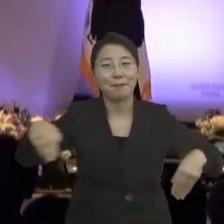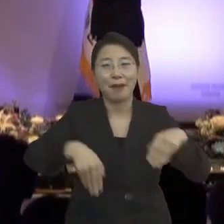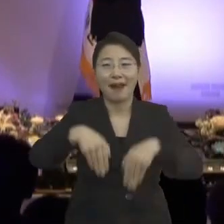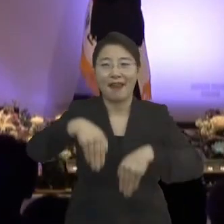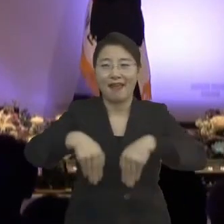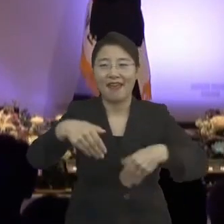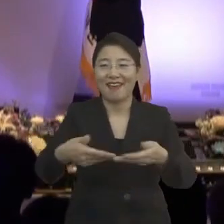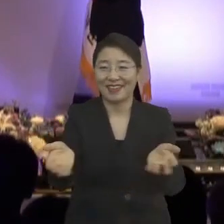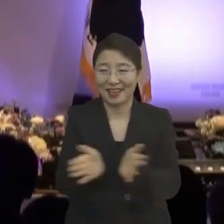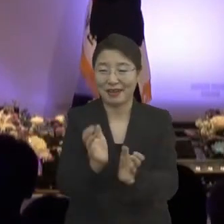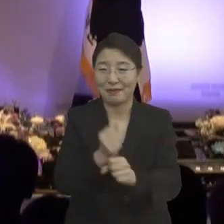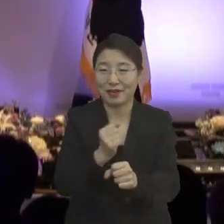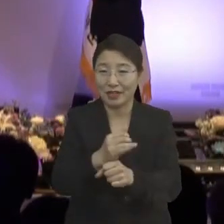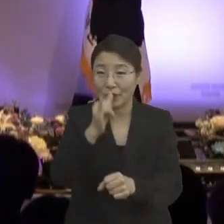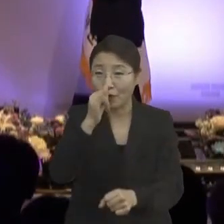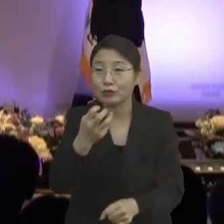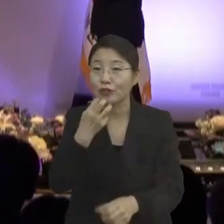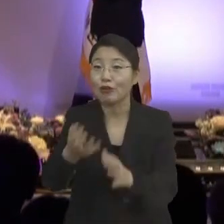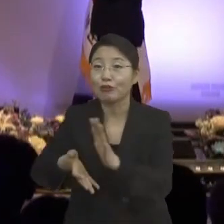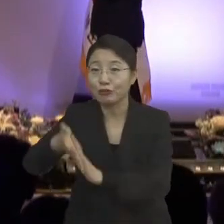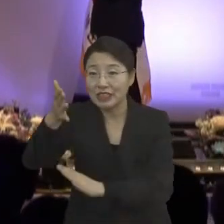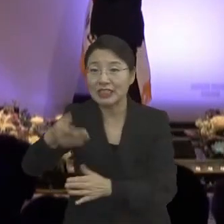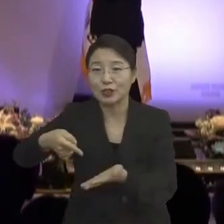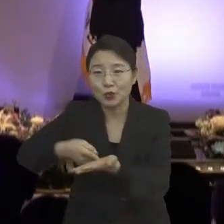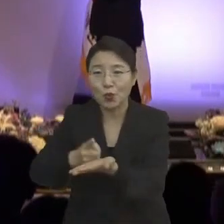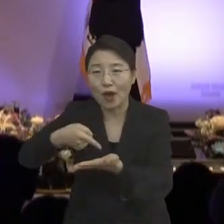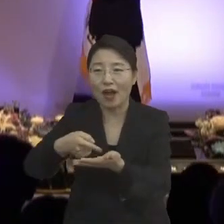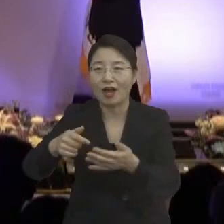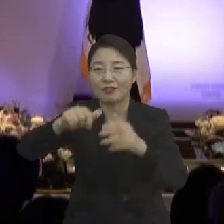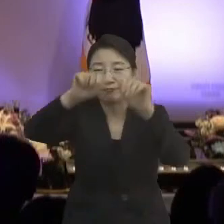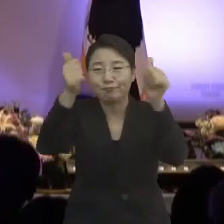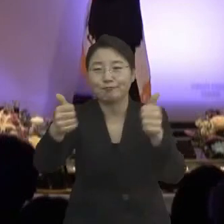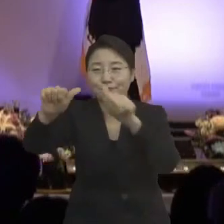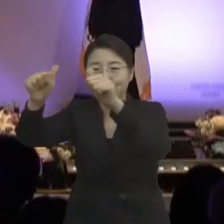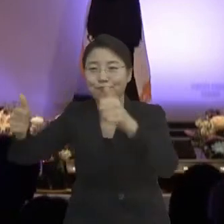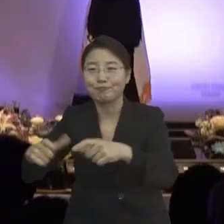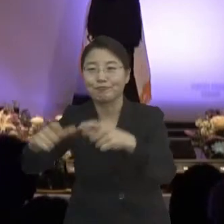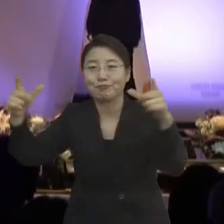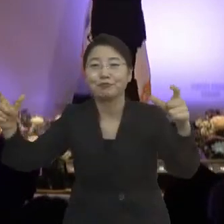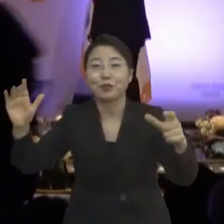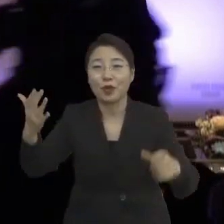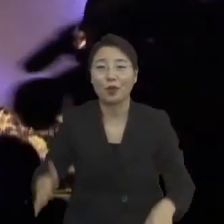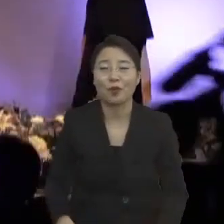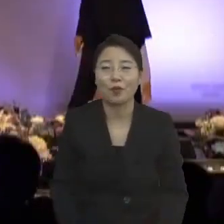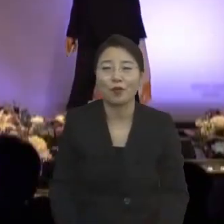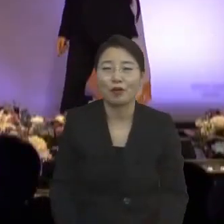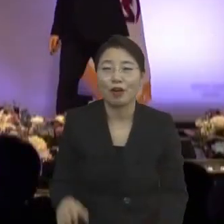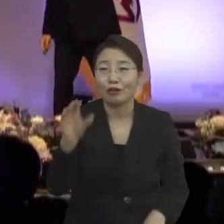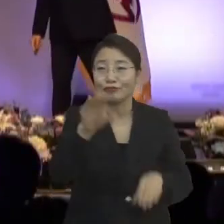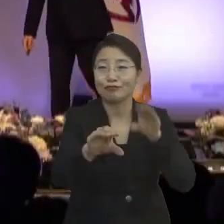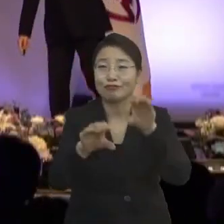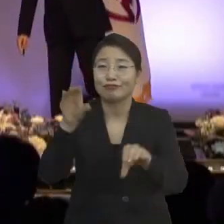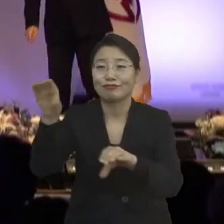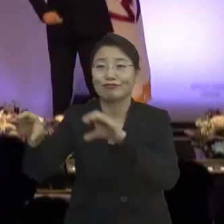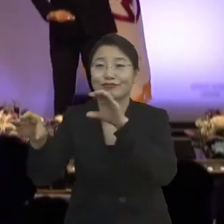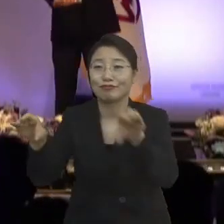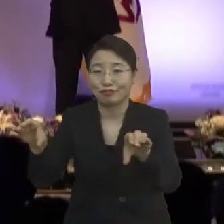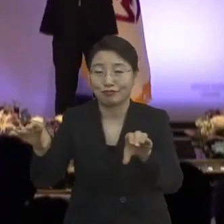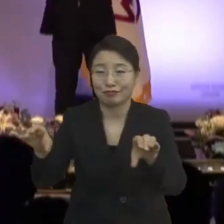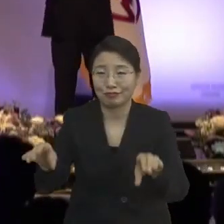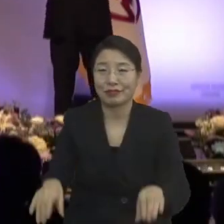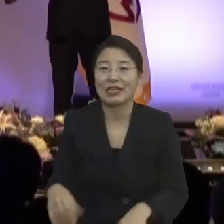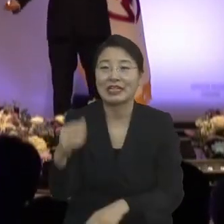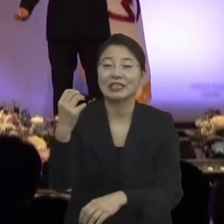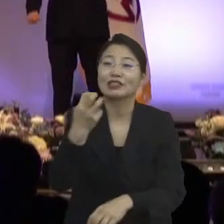중이고요. 서울시내 곳곳에 조각품이 많이 늘어났고요. 뭐 이런 투자들을 통해서